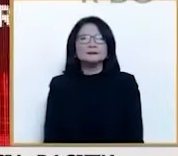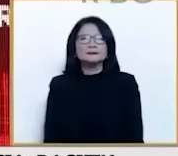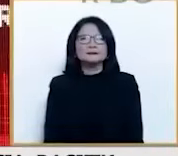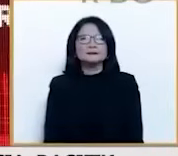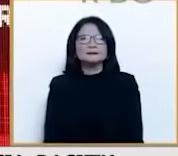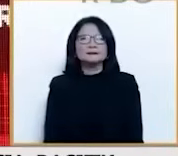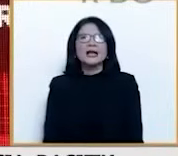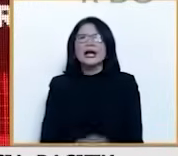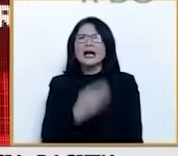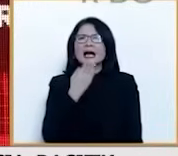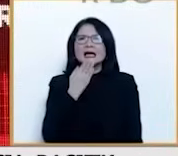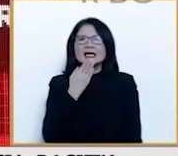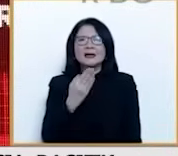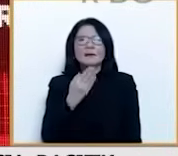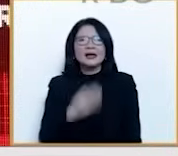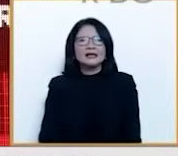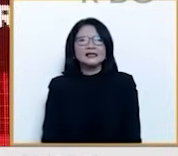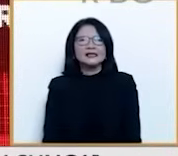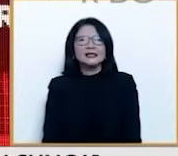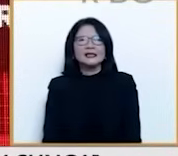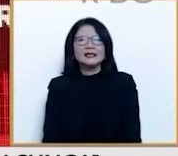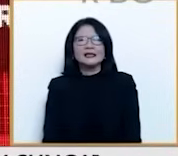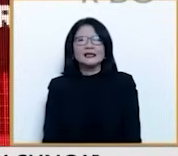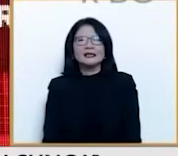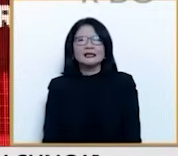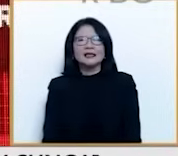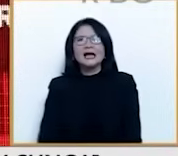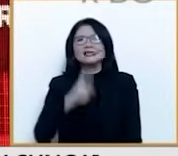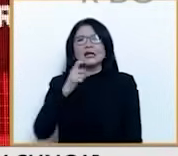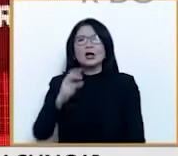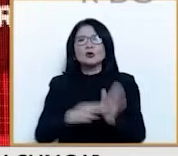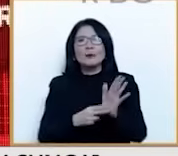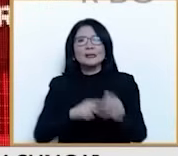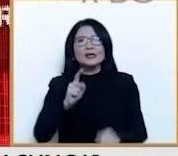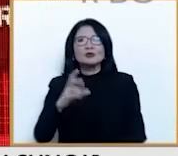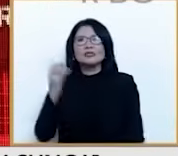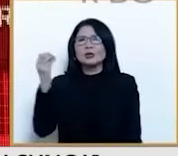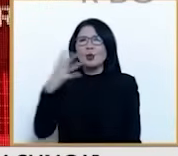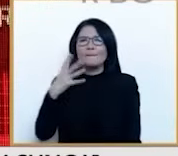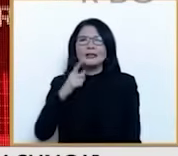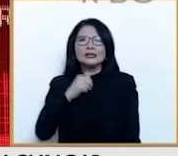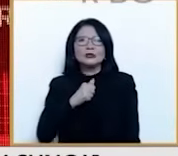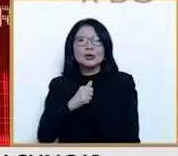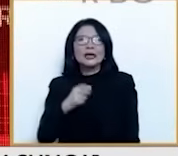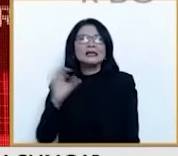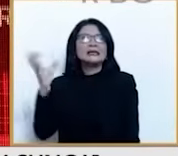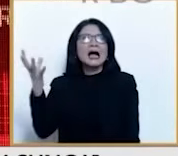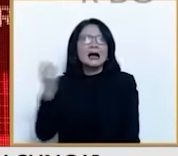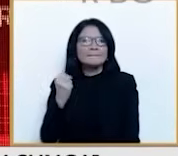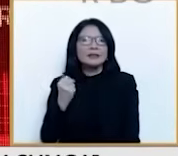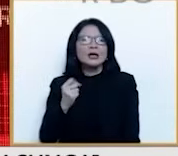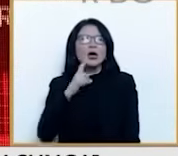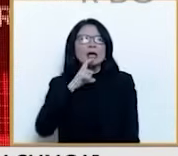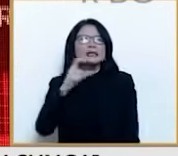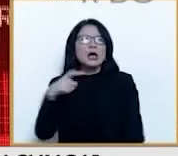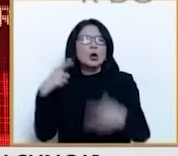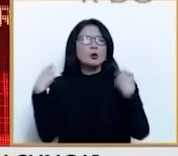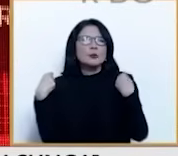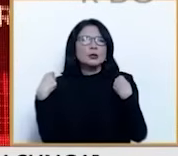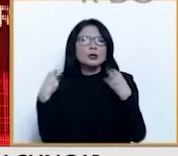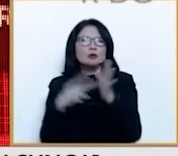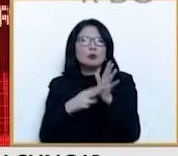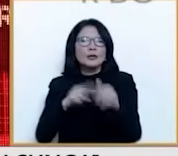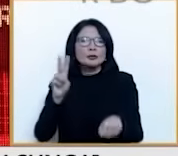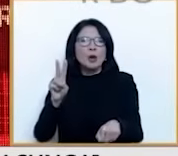Ya, terima kasih calon gubernur nomor urut 1 sudah memberikan jawaban, dan jawaban ini tentunya akan diberikan tanggapan oleh calon gubernur nomor urut